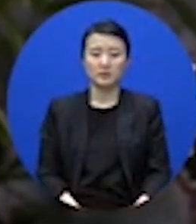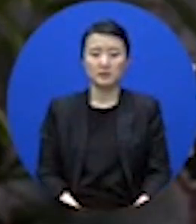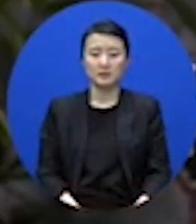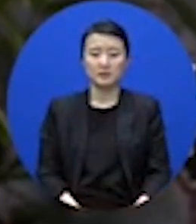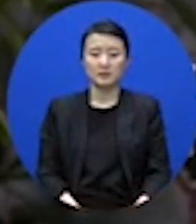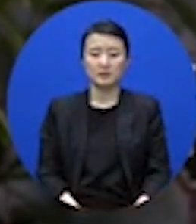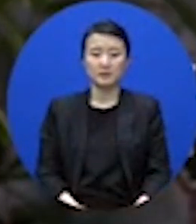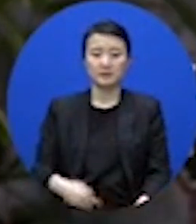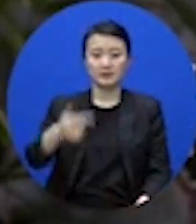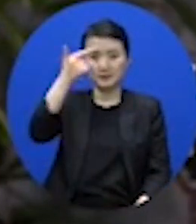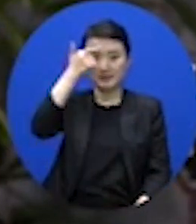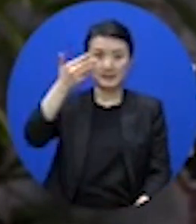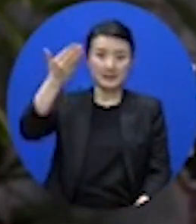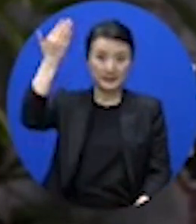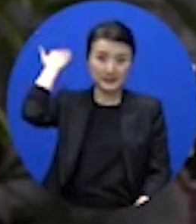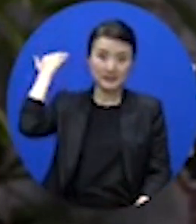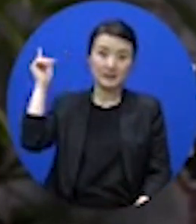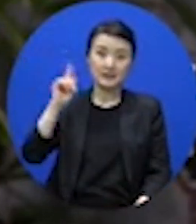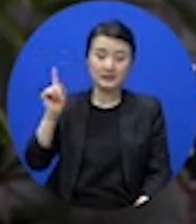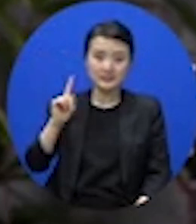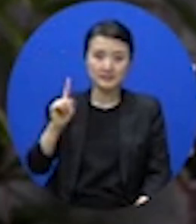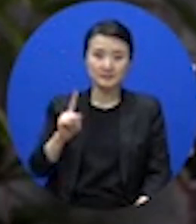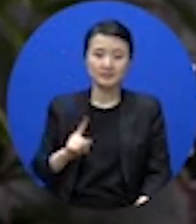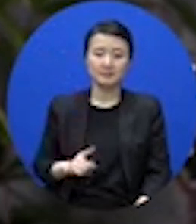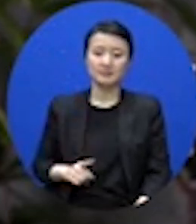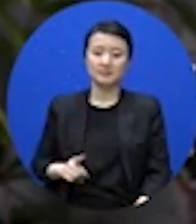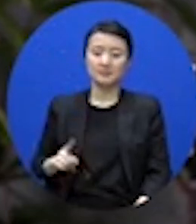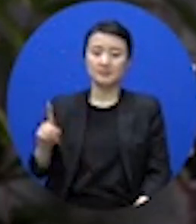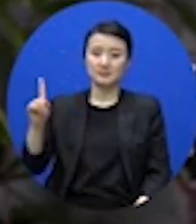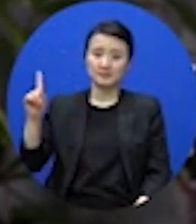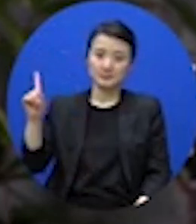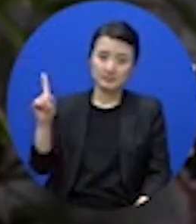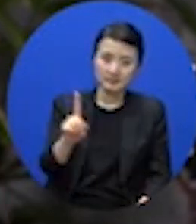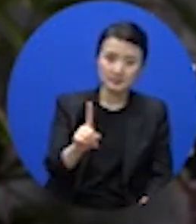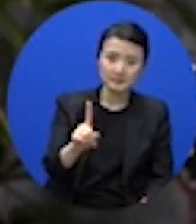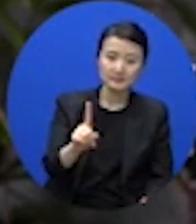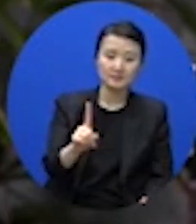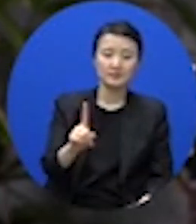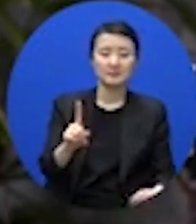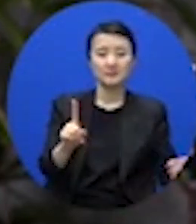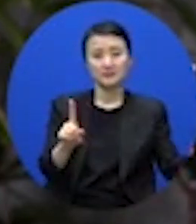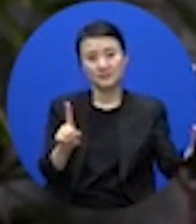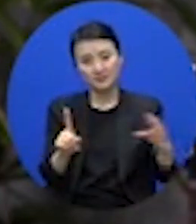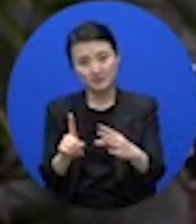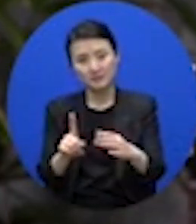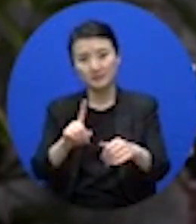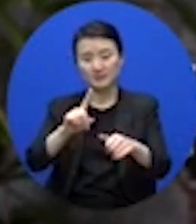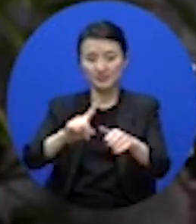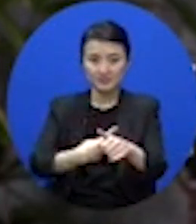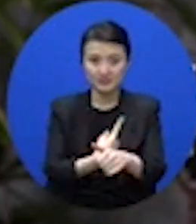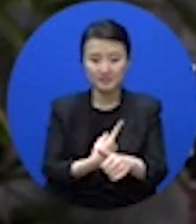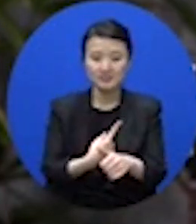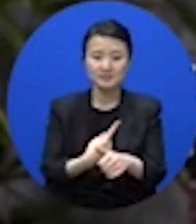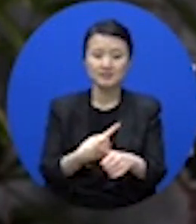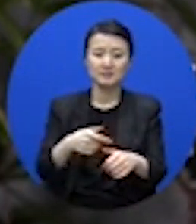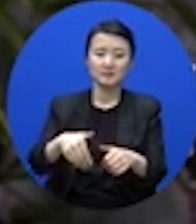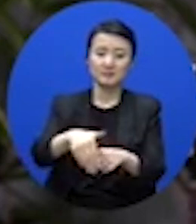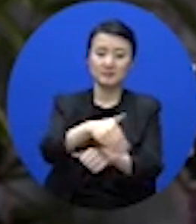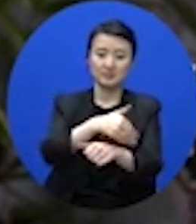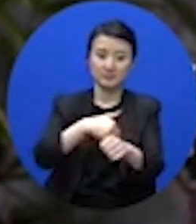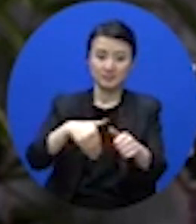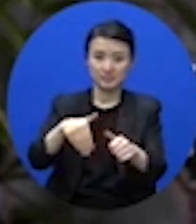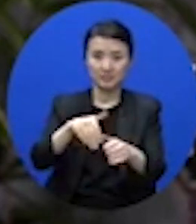인풋이 1이어서 아웃풋이 5가 나오면 어떤 시간과 어떤 장소와 어떤